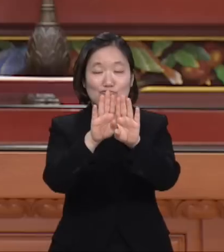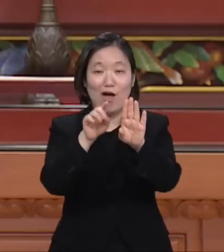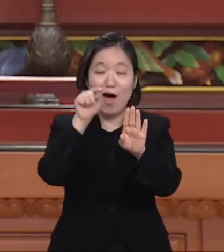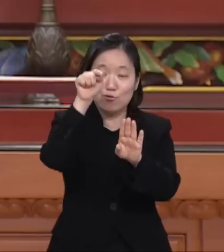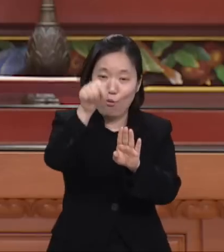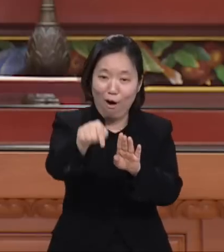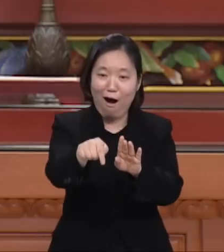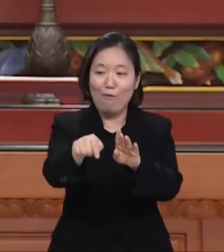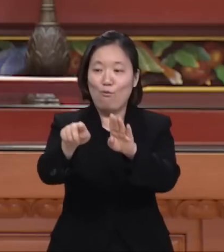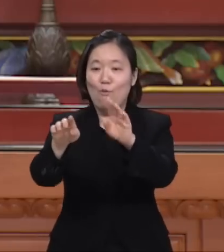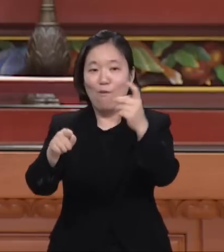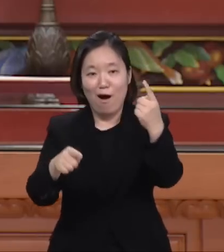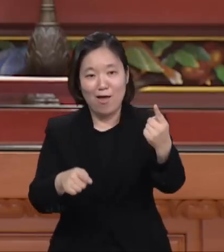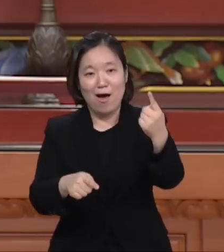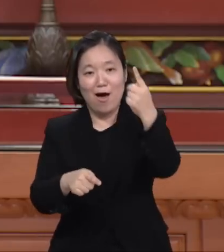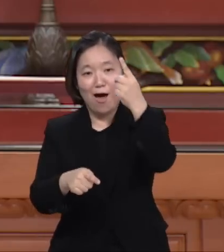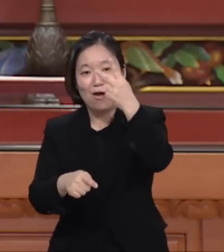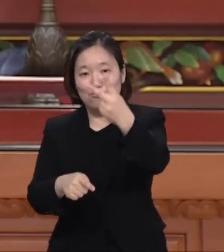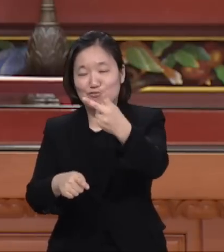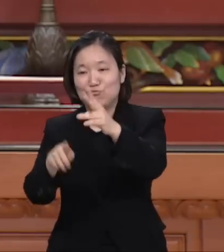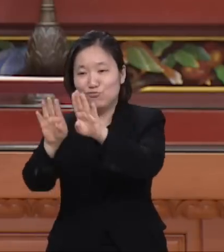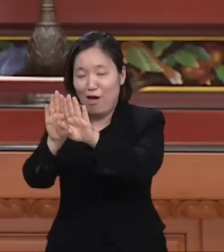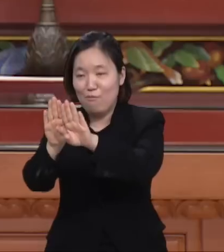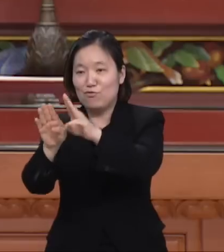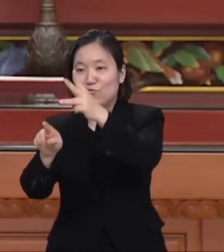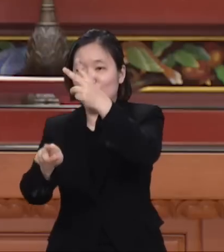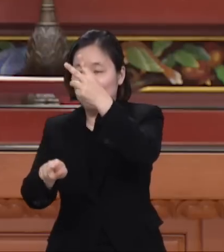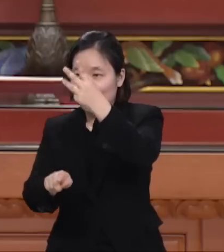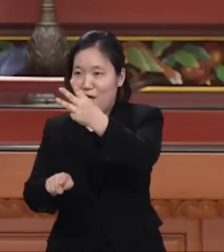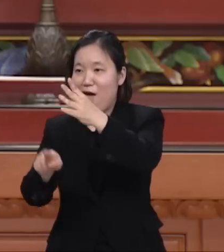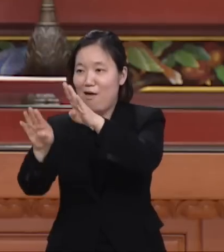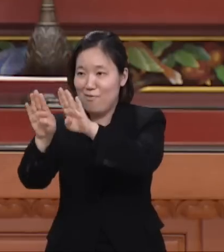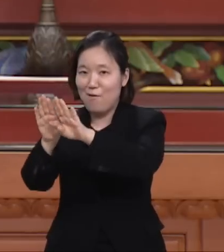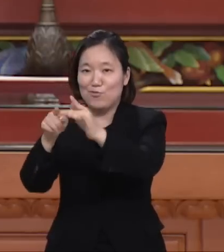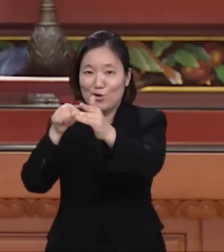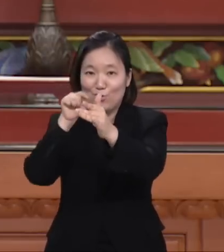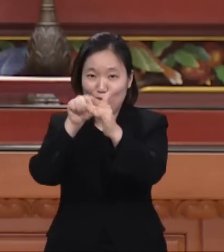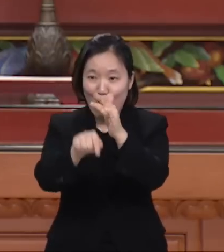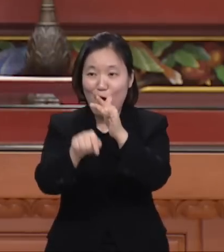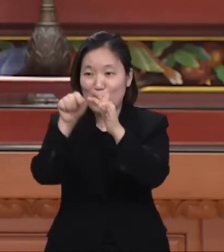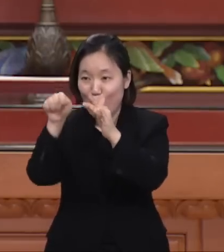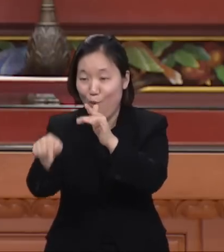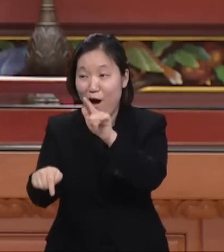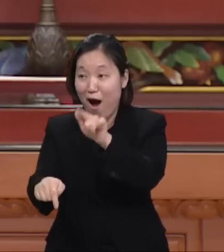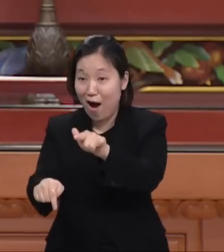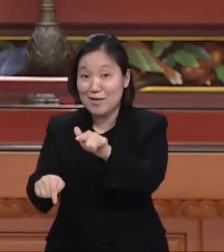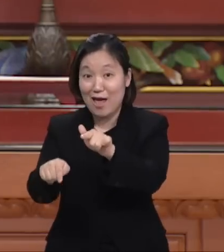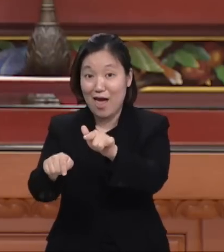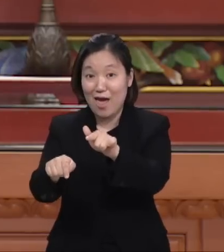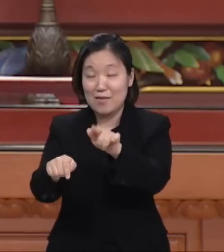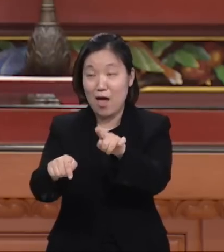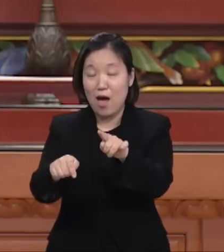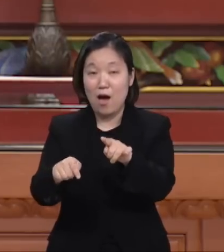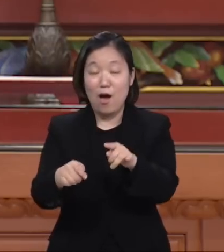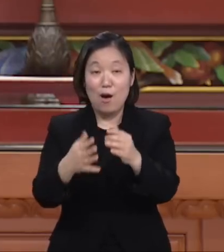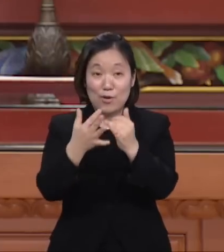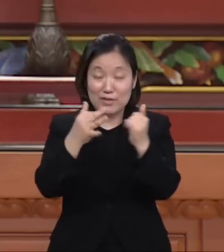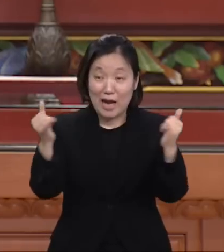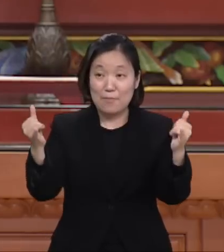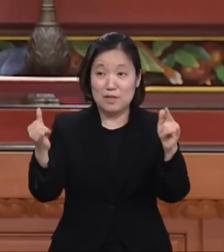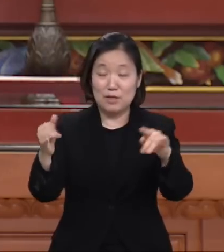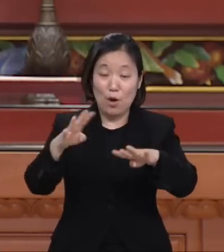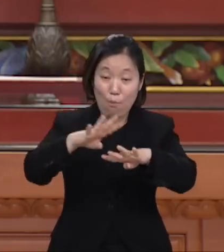대문을 통과할 때마다 온 사방에 사람들이 농사짓고 있고 또 과수원을 하고